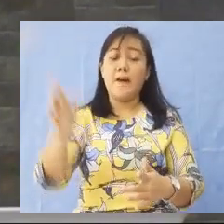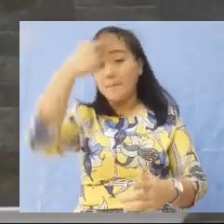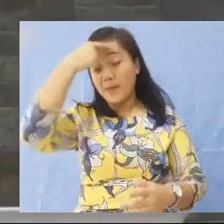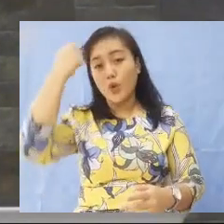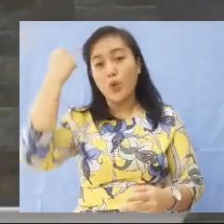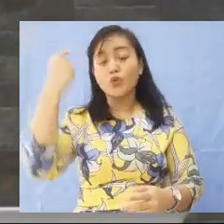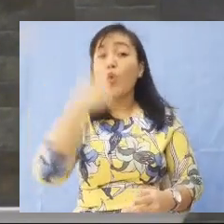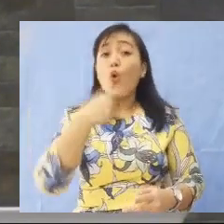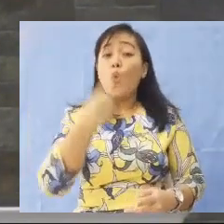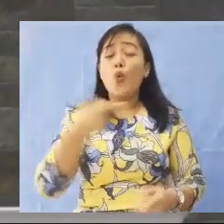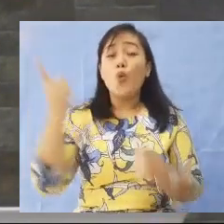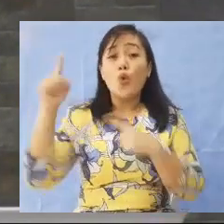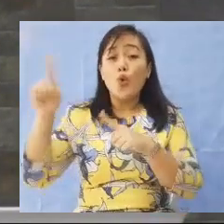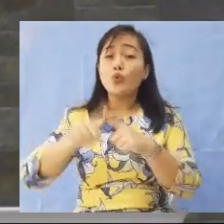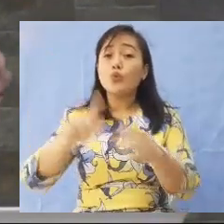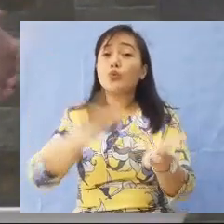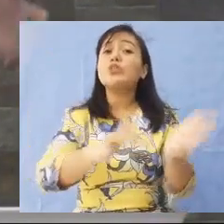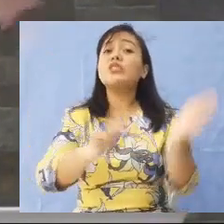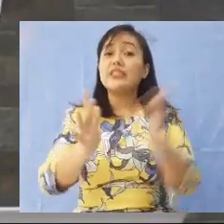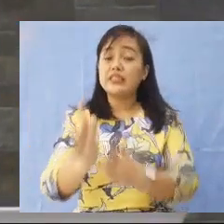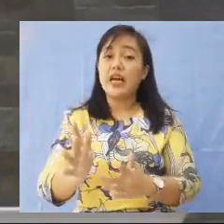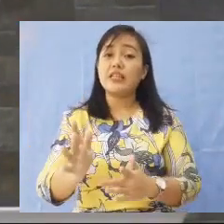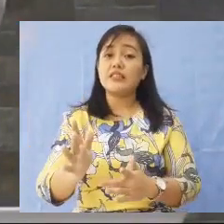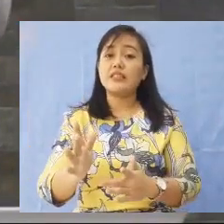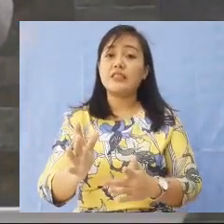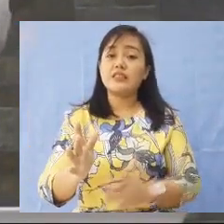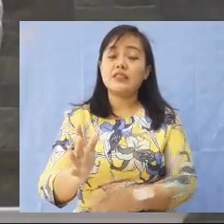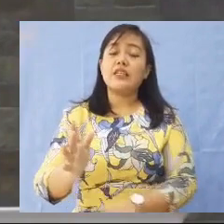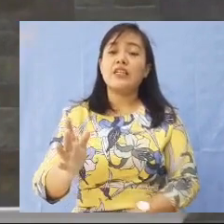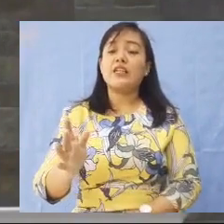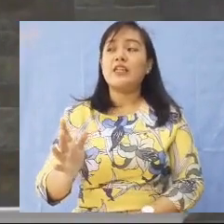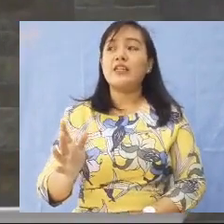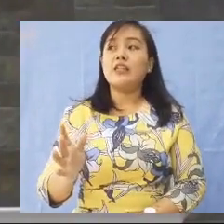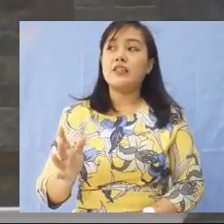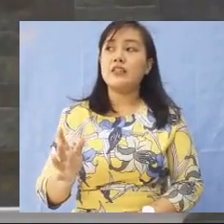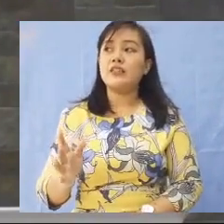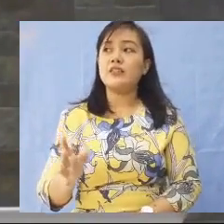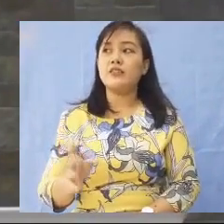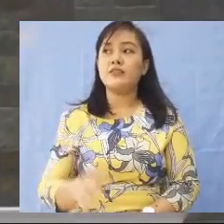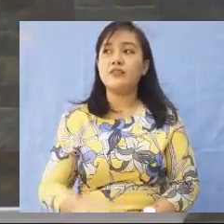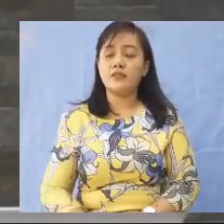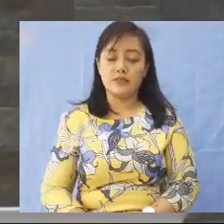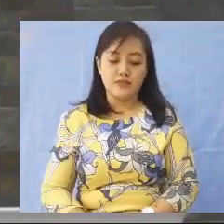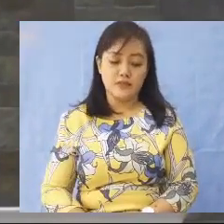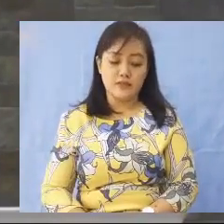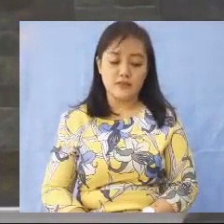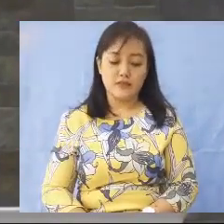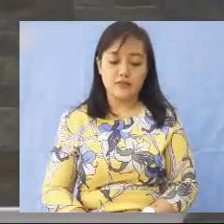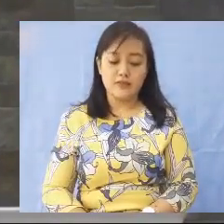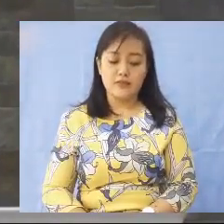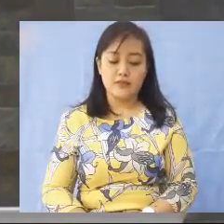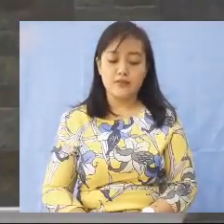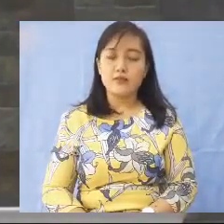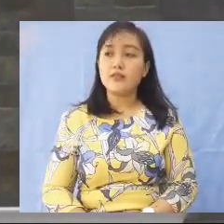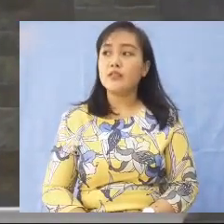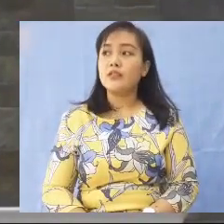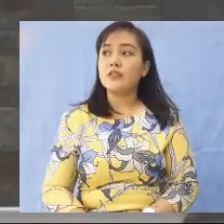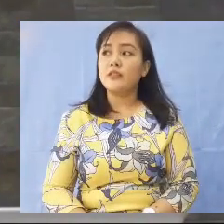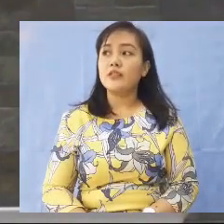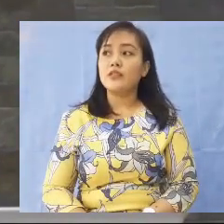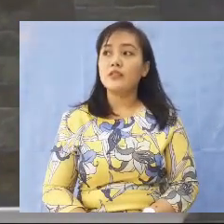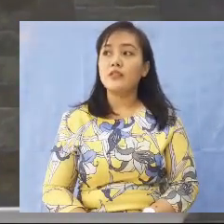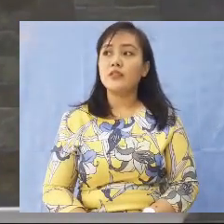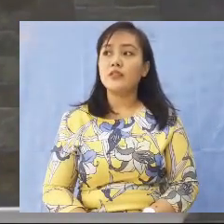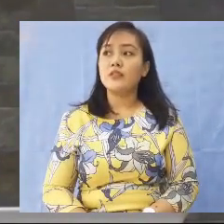at iinom mula sa akin, mula sa kanyang belly, mula sa kanyang kaibuturan ng kanya pong katawan,